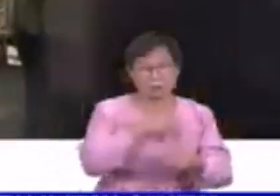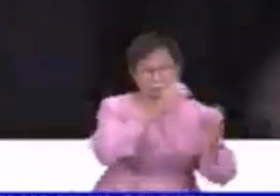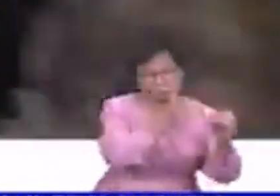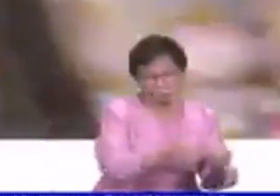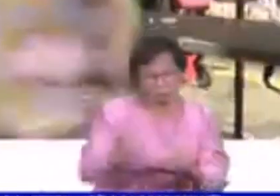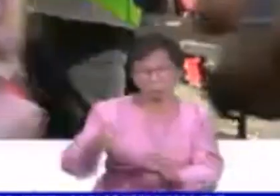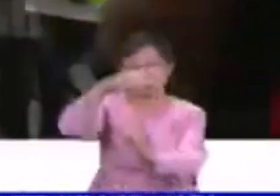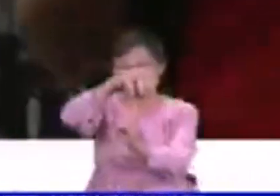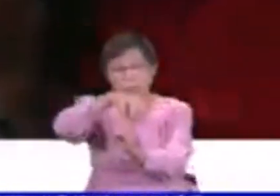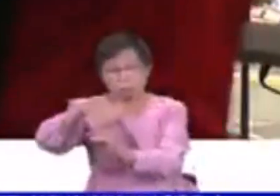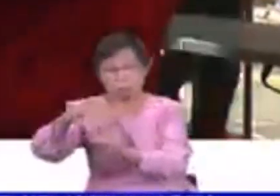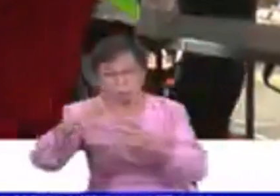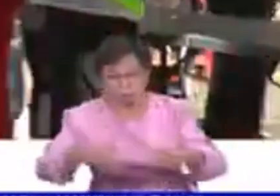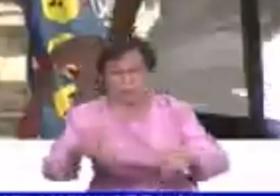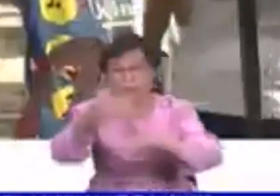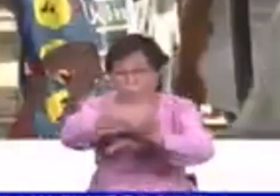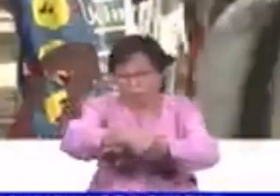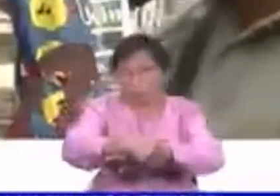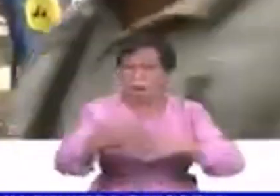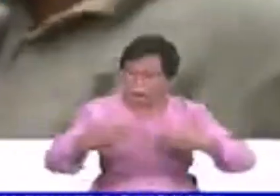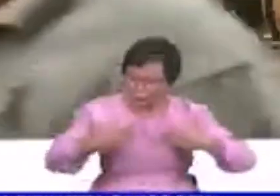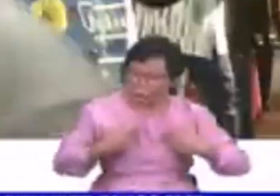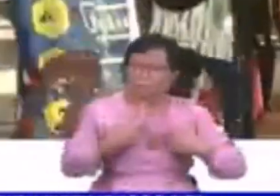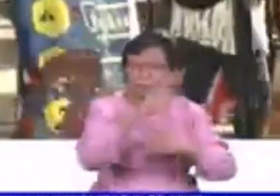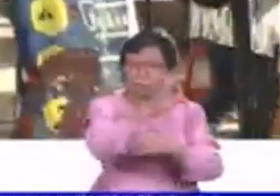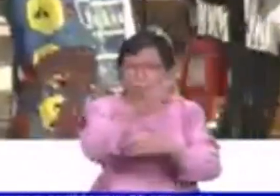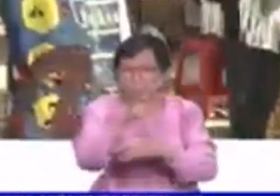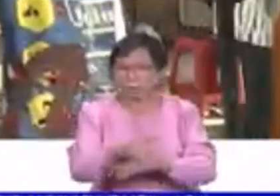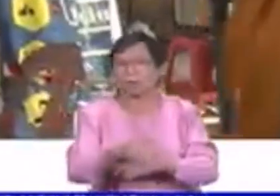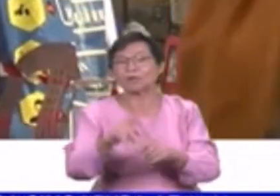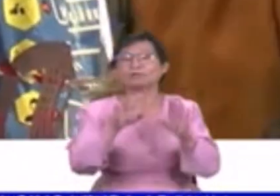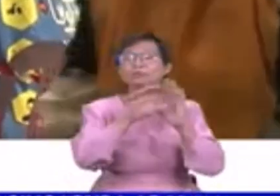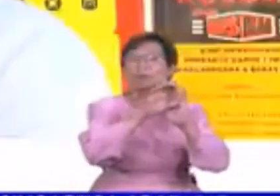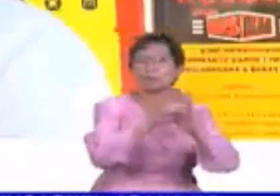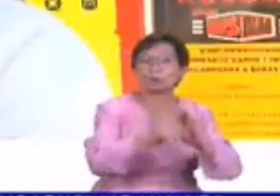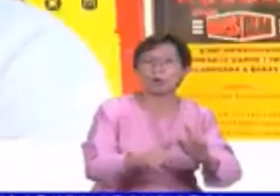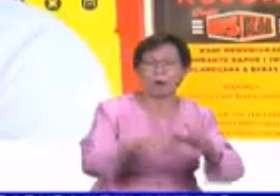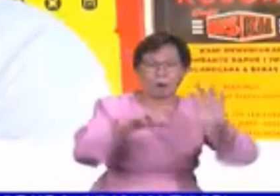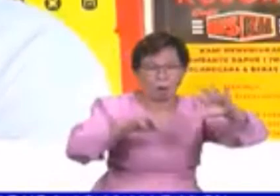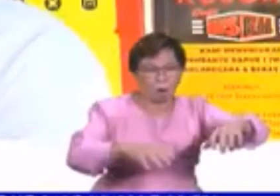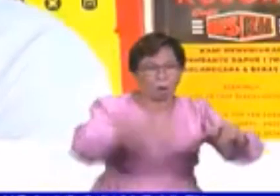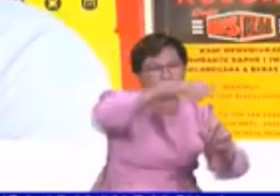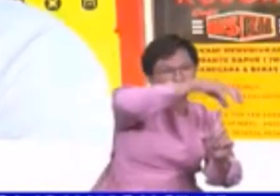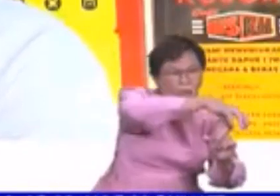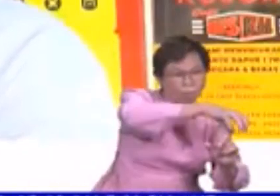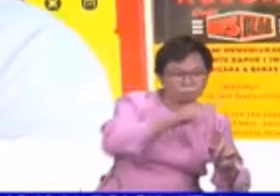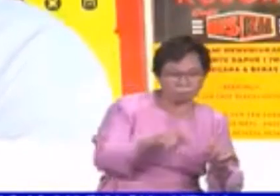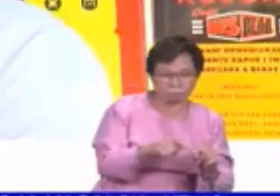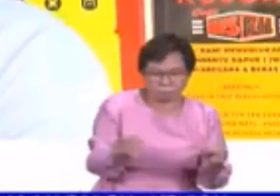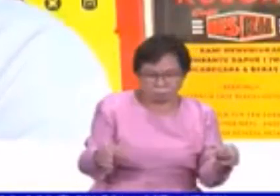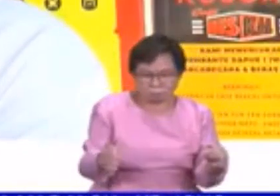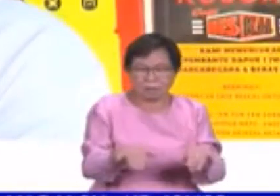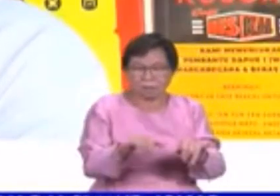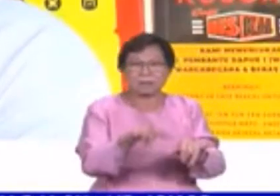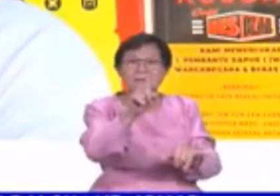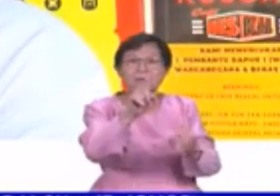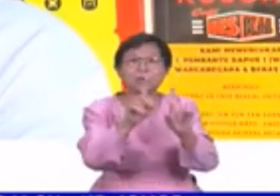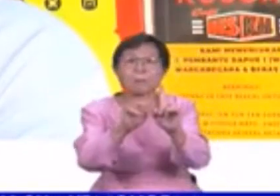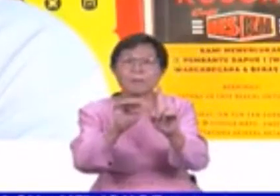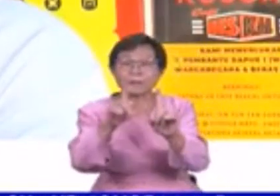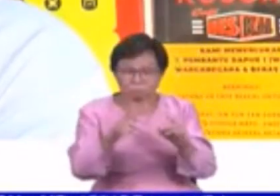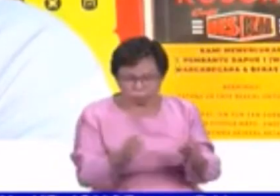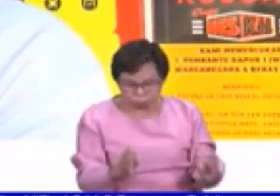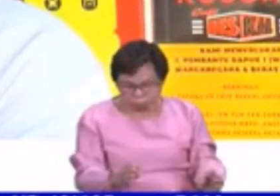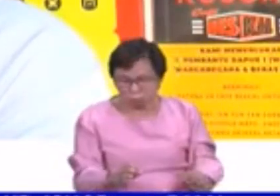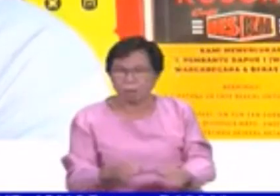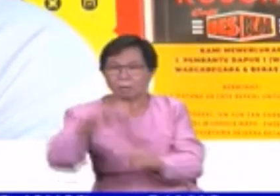penganjur pun, kita ada SOP lagi. Contoh dia, jarak setiap lot 1 meter masih ada. Dan pengunjung